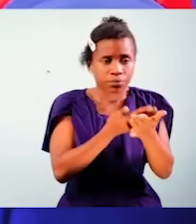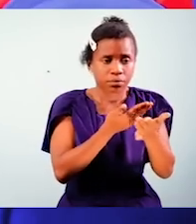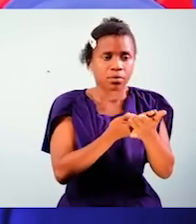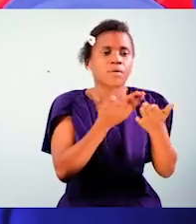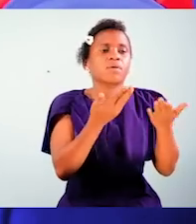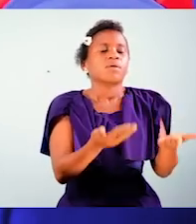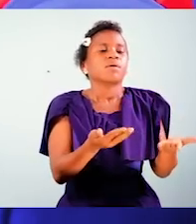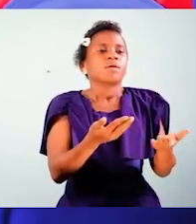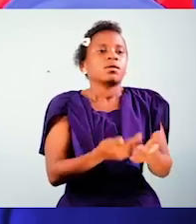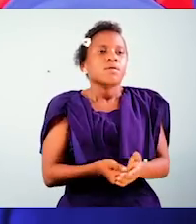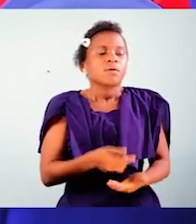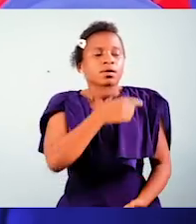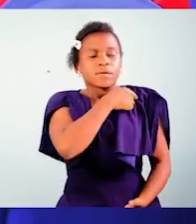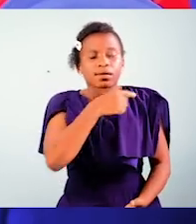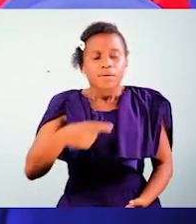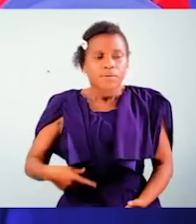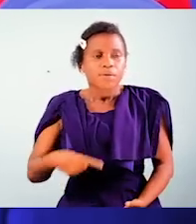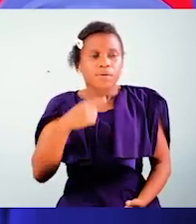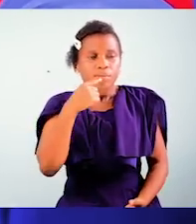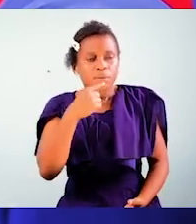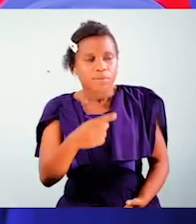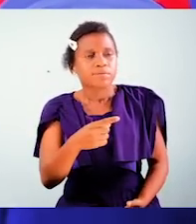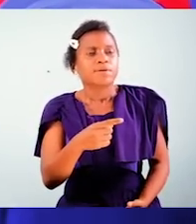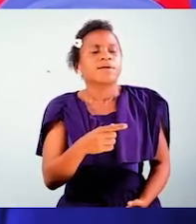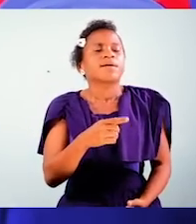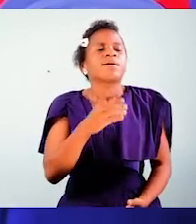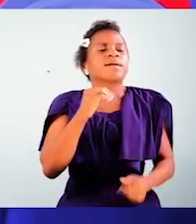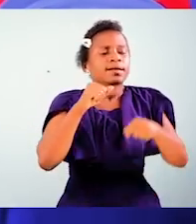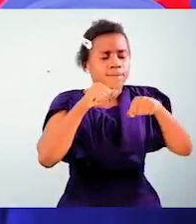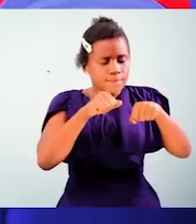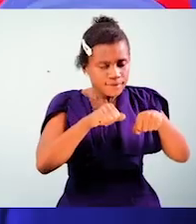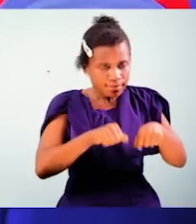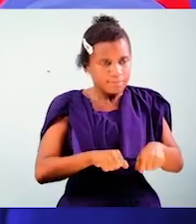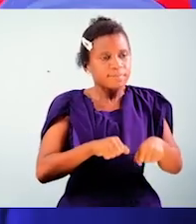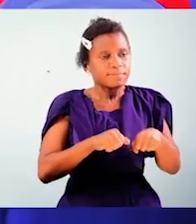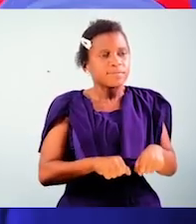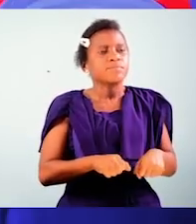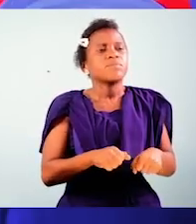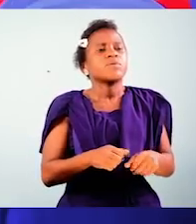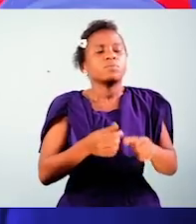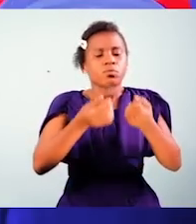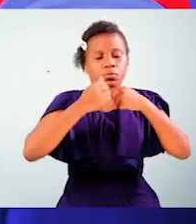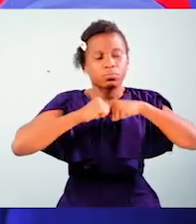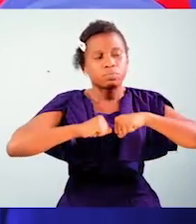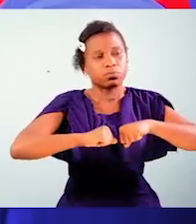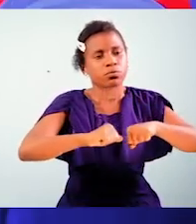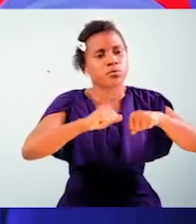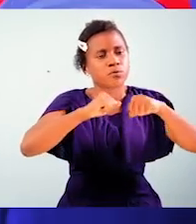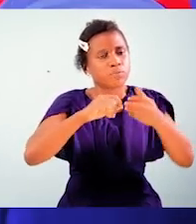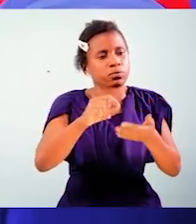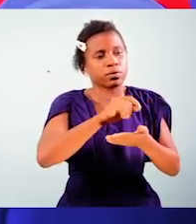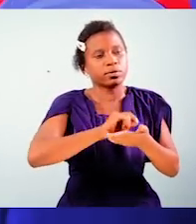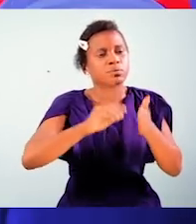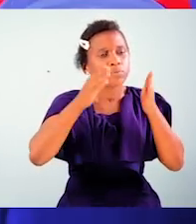hivi. Wizara husika, watendaji wote, sio tu waziri, hawa wa makatibu wakuu,